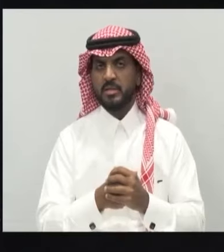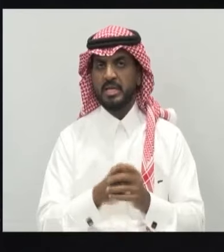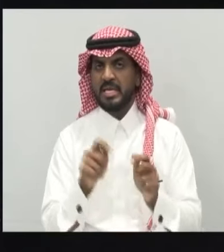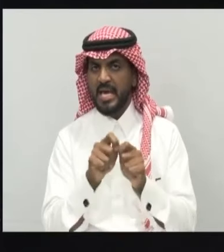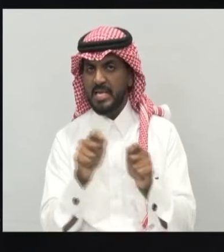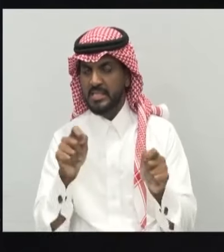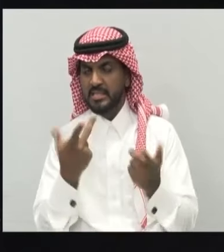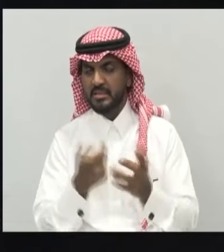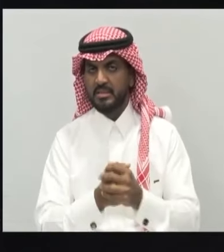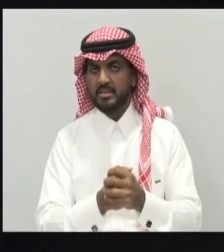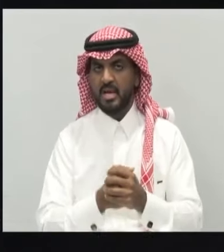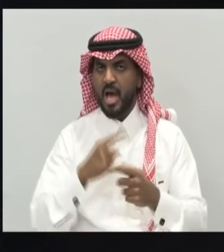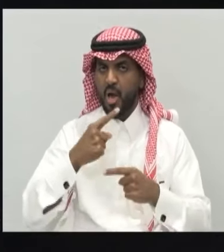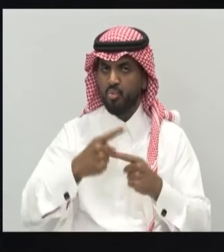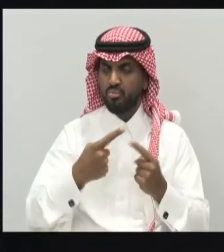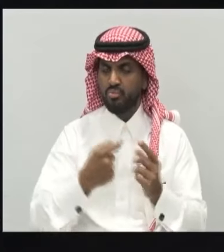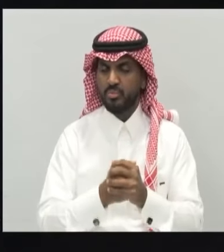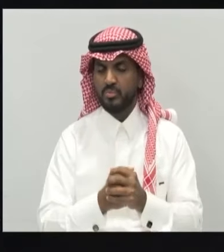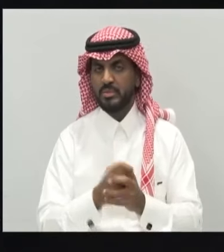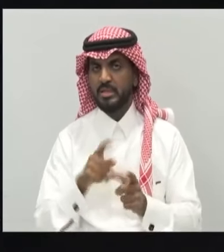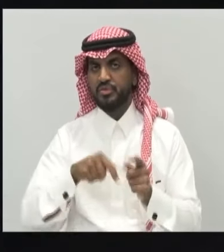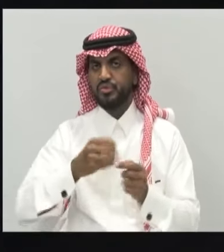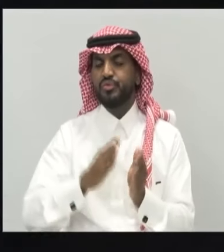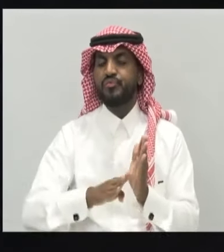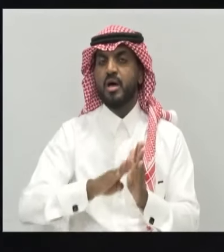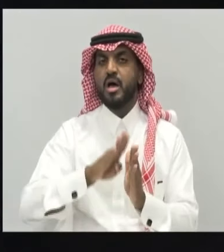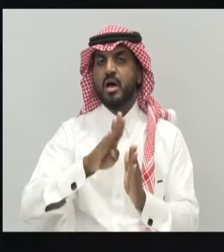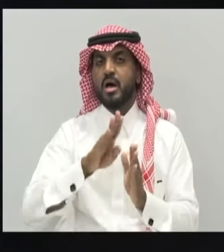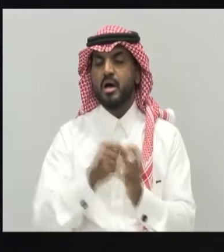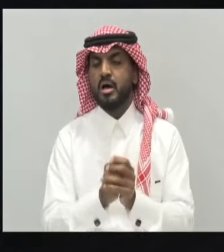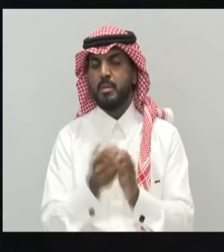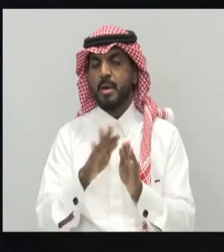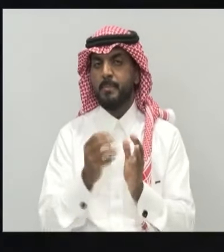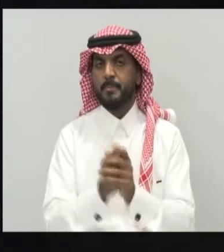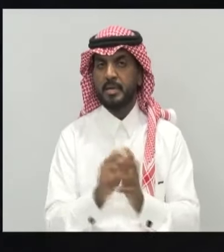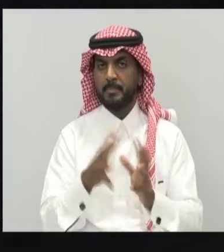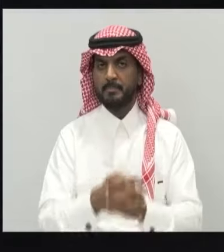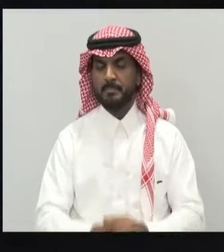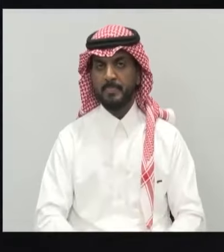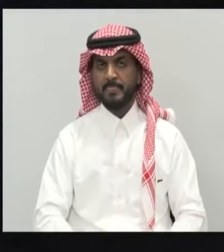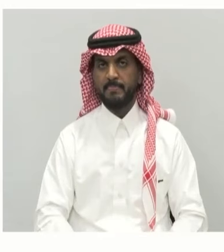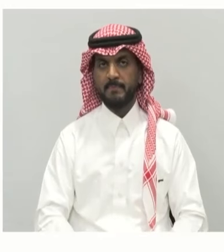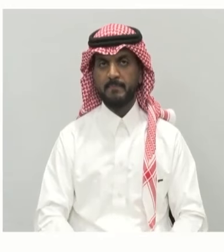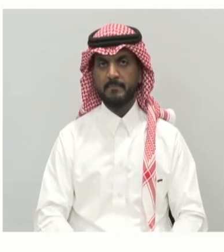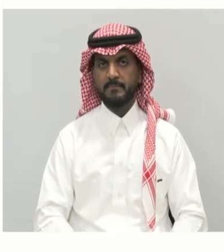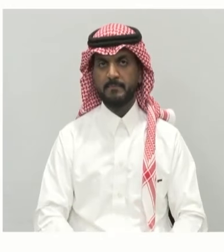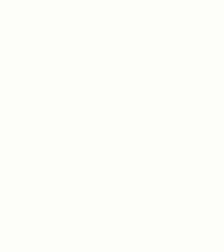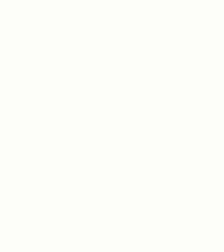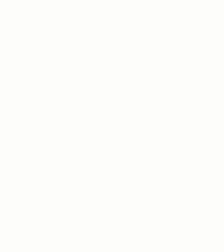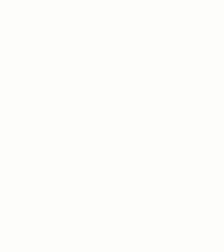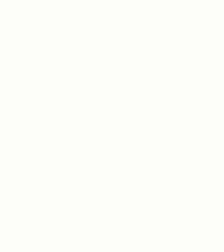بالقياس حاولوا تقيسوا ارتفاع الباب الان يا ابطال بلغونا كم يطلع معكم تفضلوا بارك الله